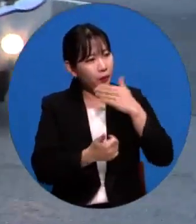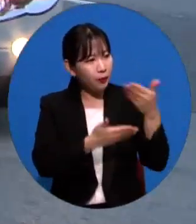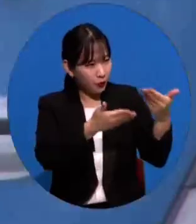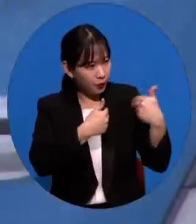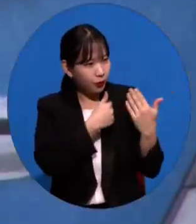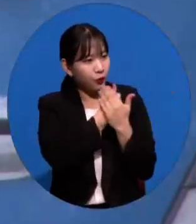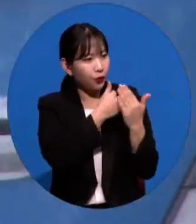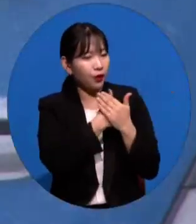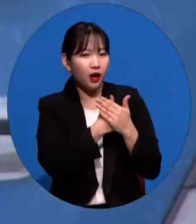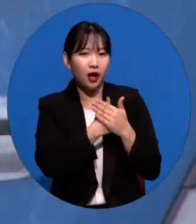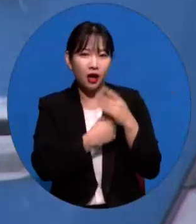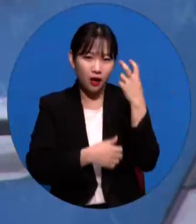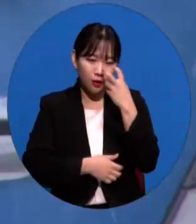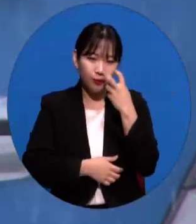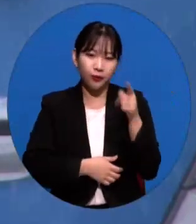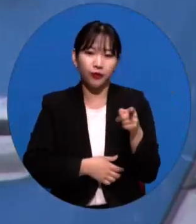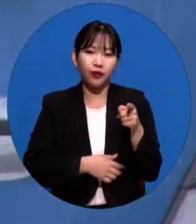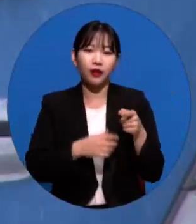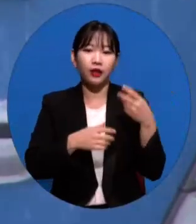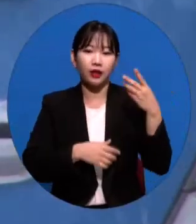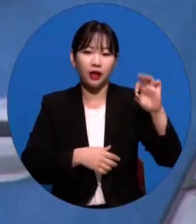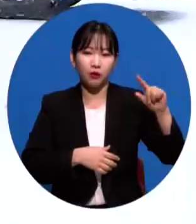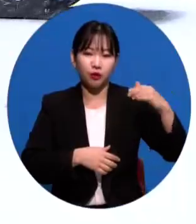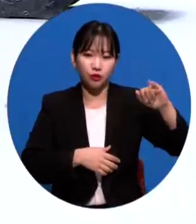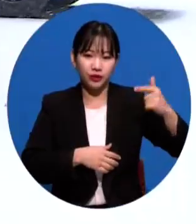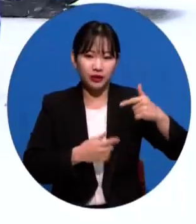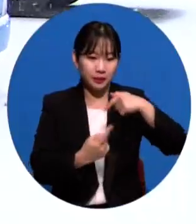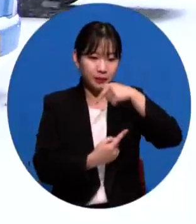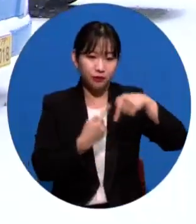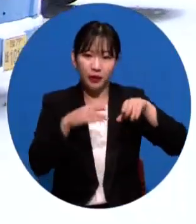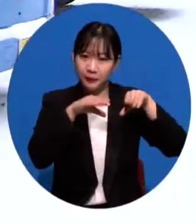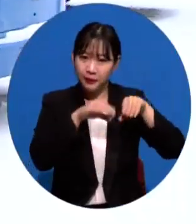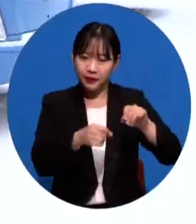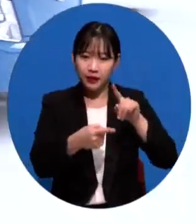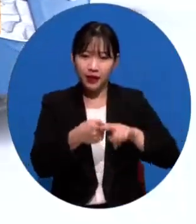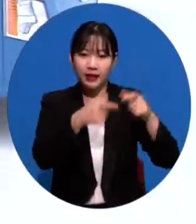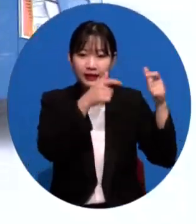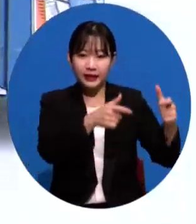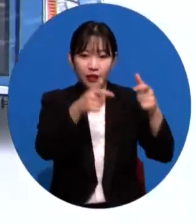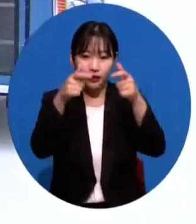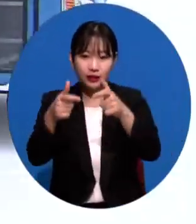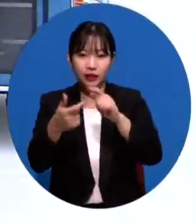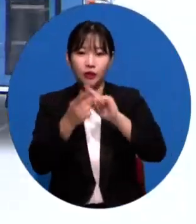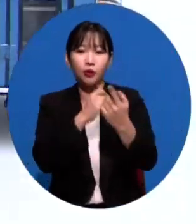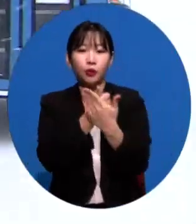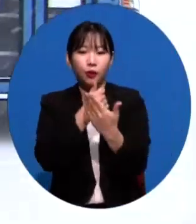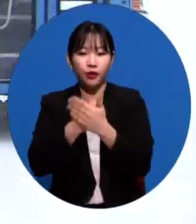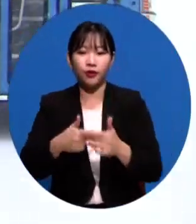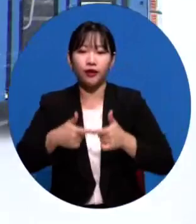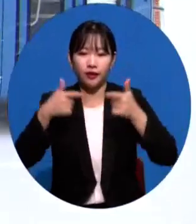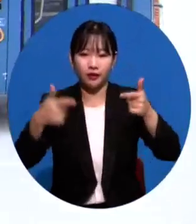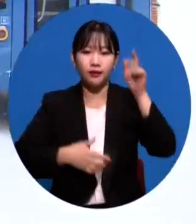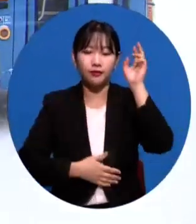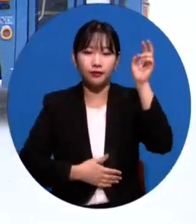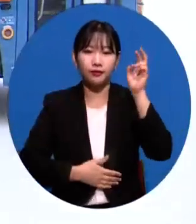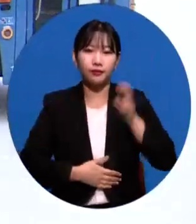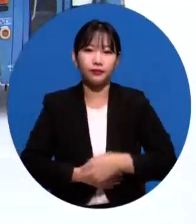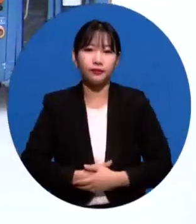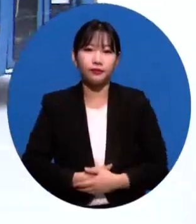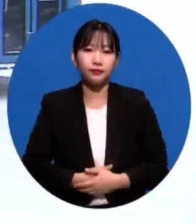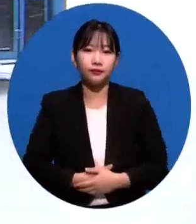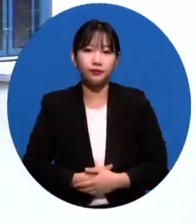등 태원 유진의 버스 미운행에 대응한 지자체의 공조는 커질 전망입니다. MBC 뉴스 양혜승입니다.